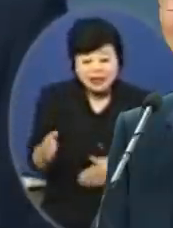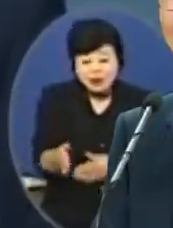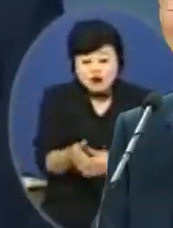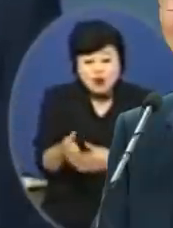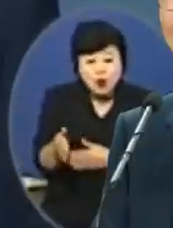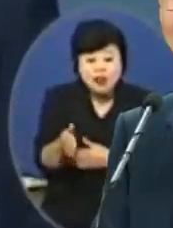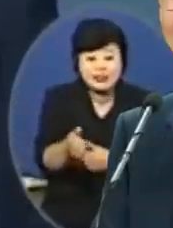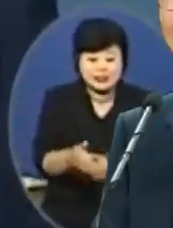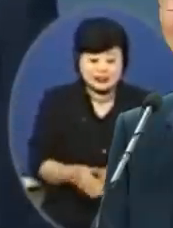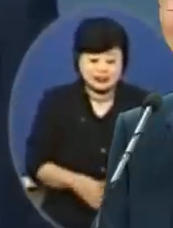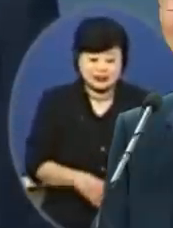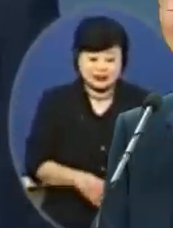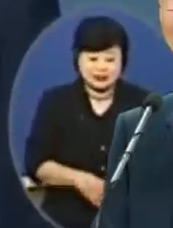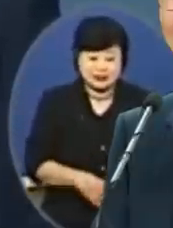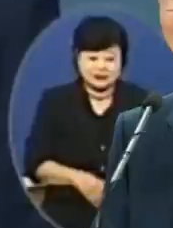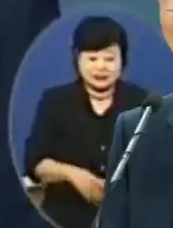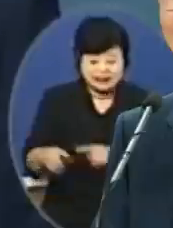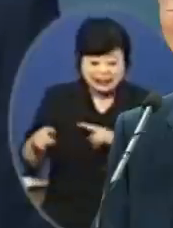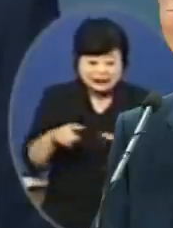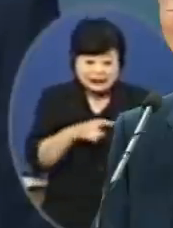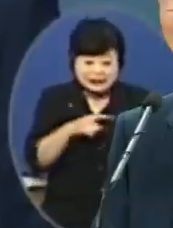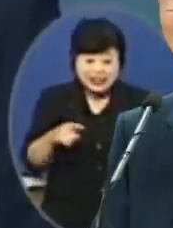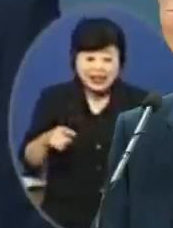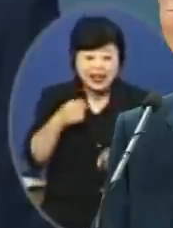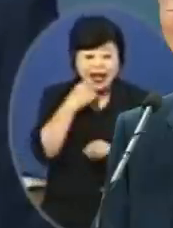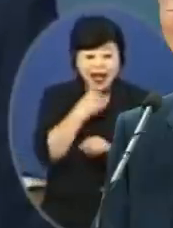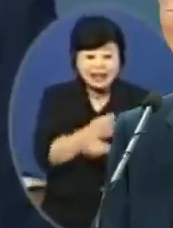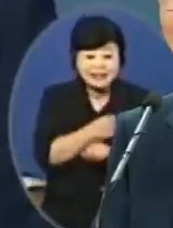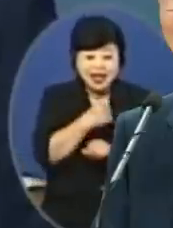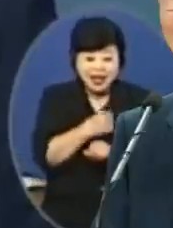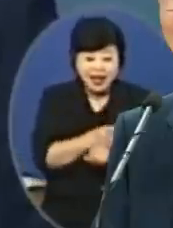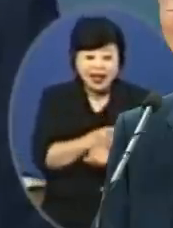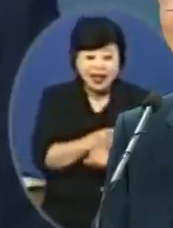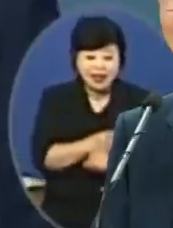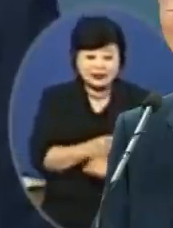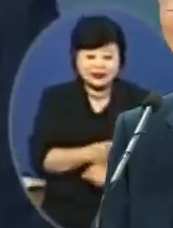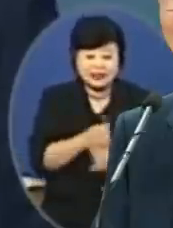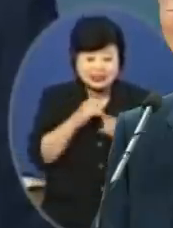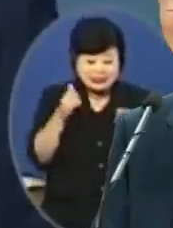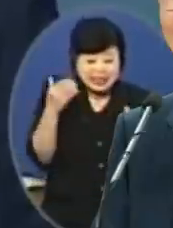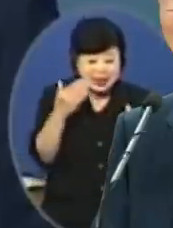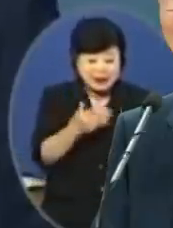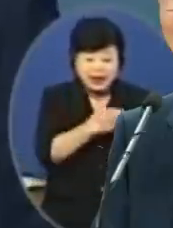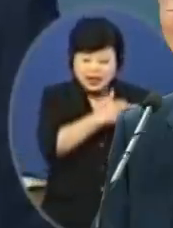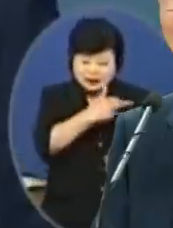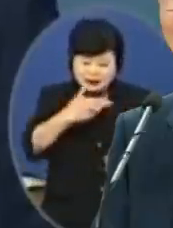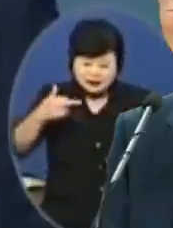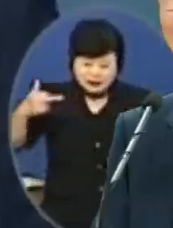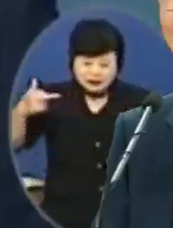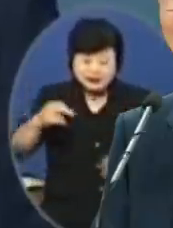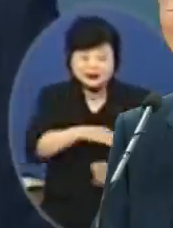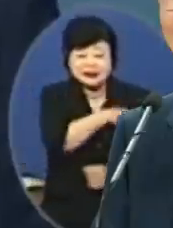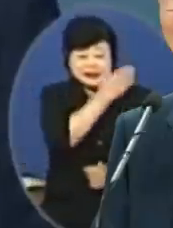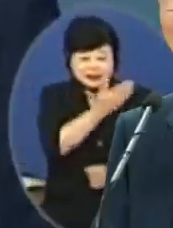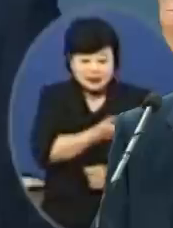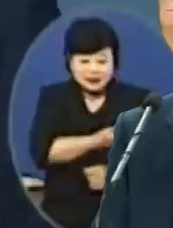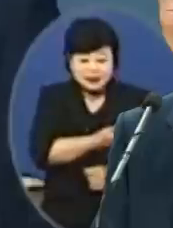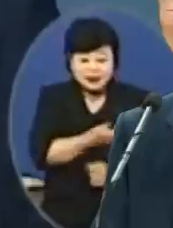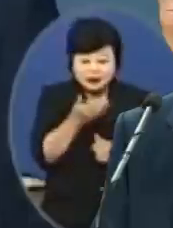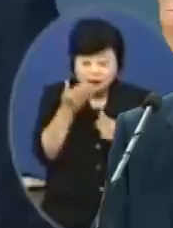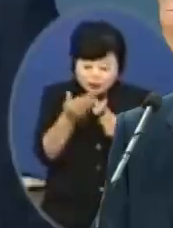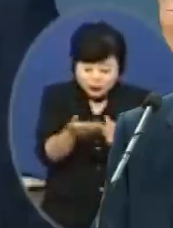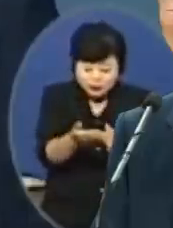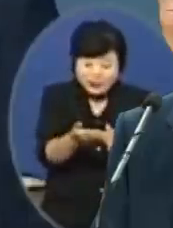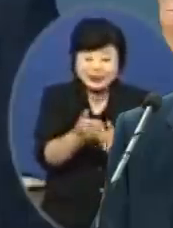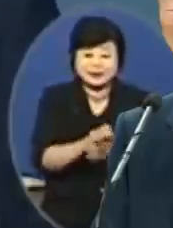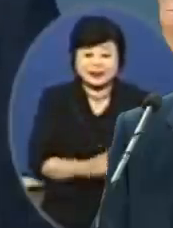고기, 사물을 다스리게 하자고 하는 것입니다. 그것은 우리에게 큰 능력을